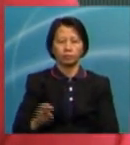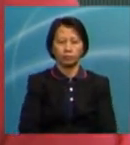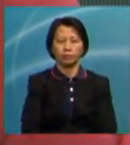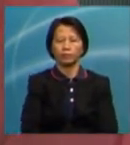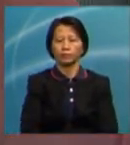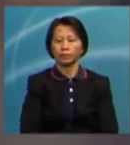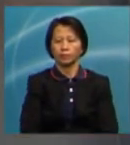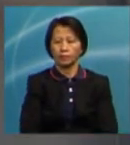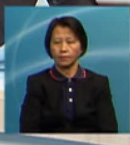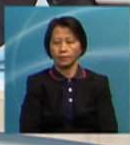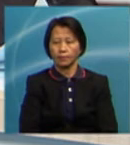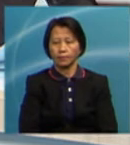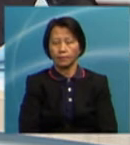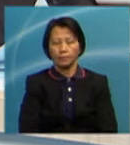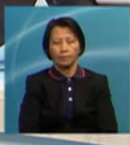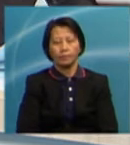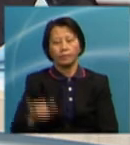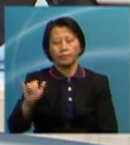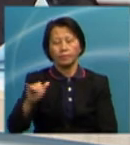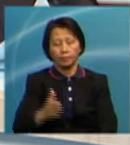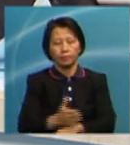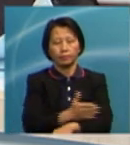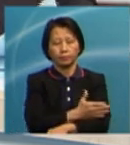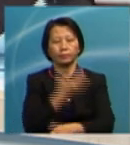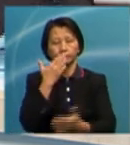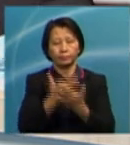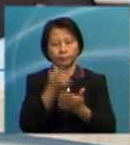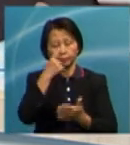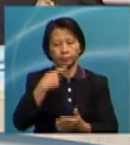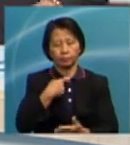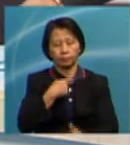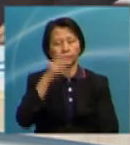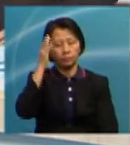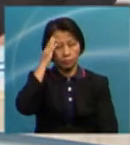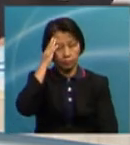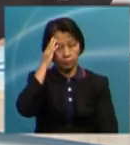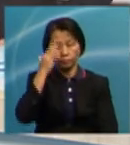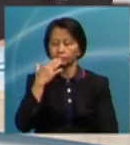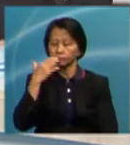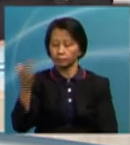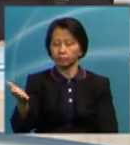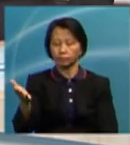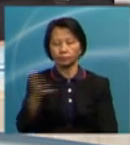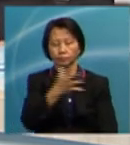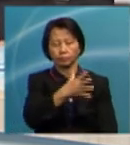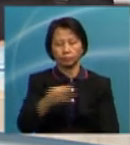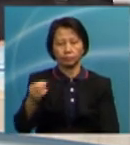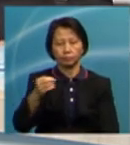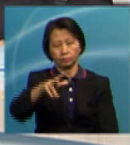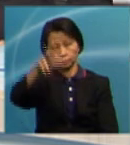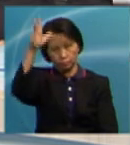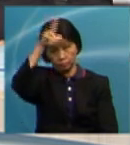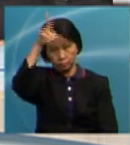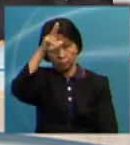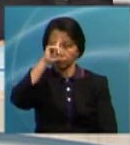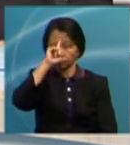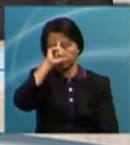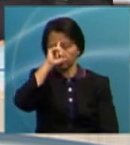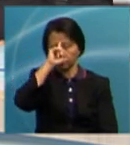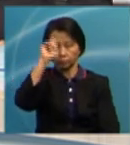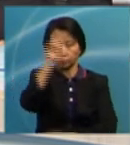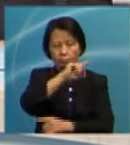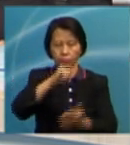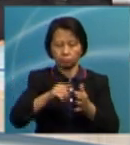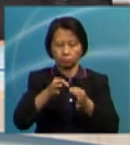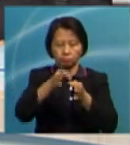dan baik ya perkembangan yang menarik untuk kita ketahui Hazel terima kasih dan pada itu kerajaan India pula hari ini